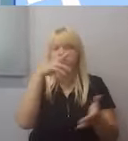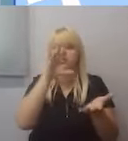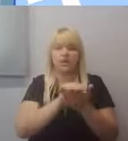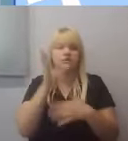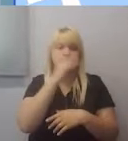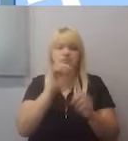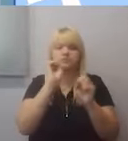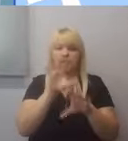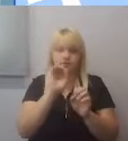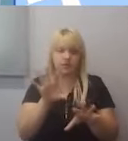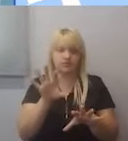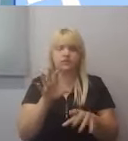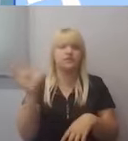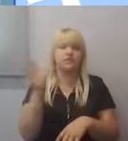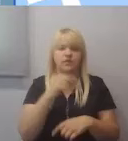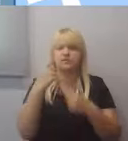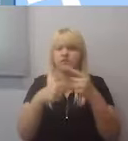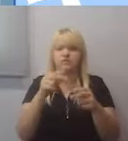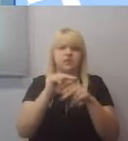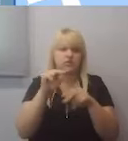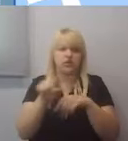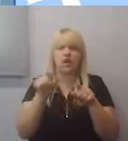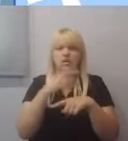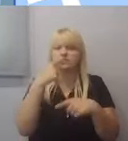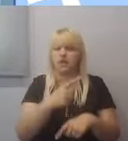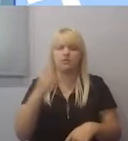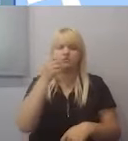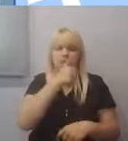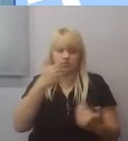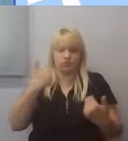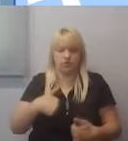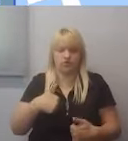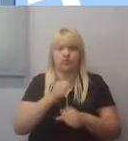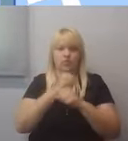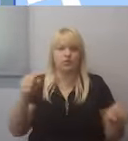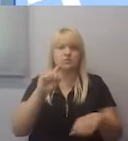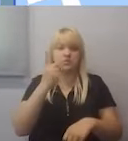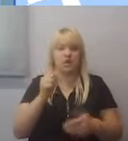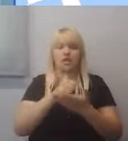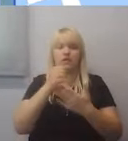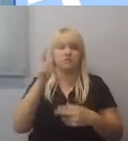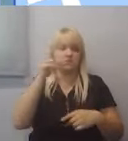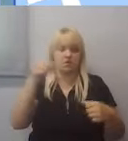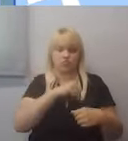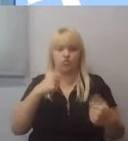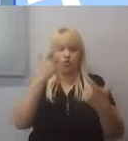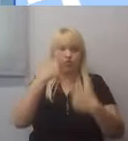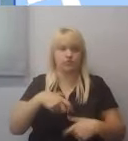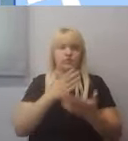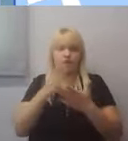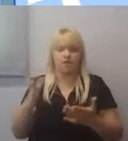instruktori uzsver to ka personīgā droši ir pirmajā vietā no sākuma pārliecinies vai tev pašam viss ir kārtībā un tad glāb